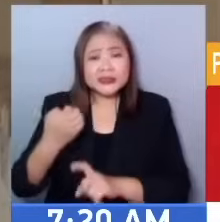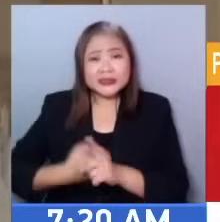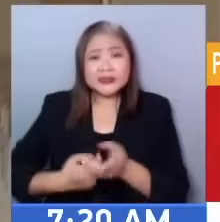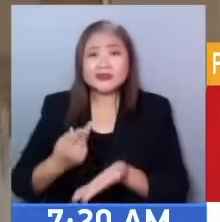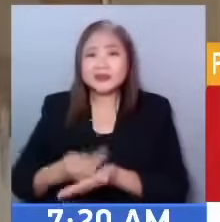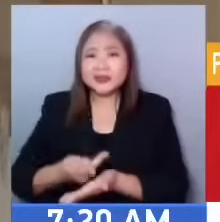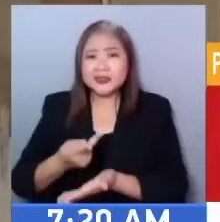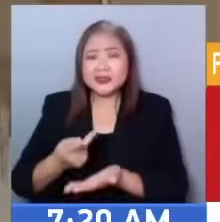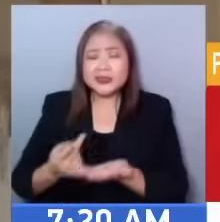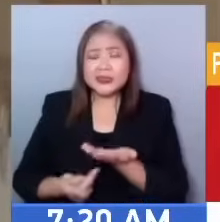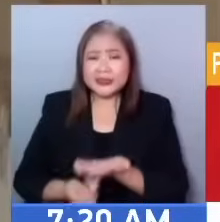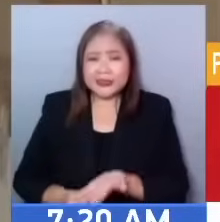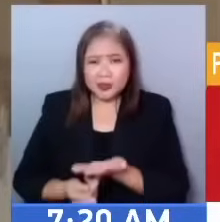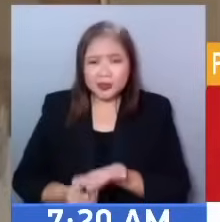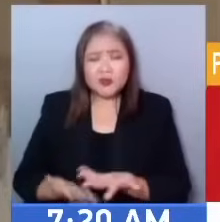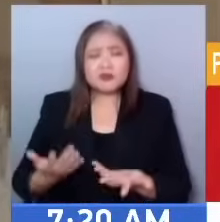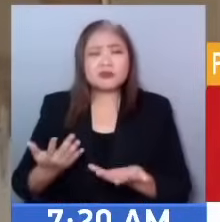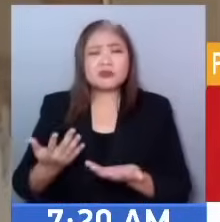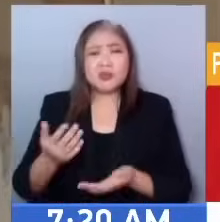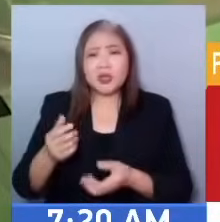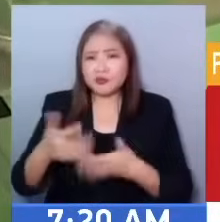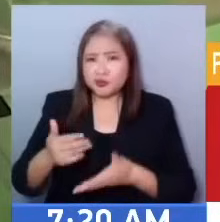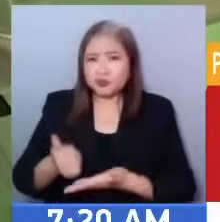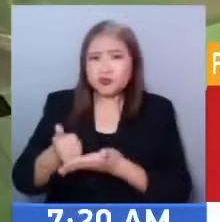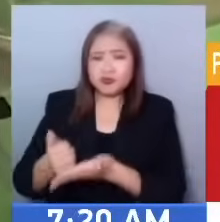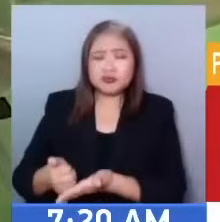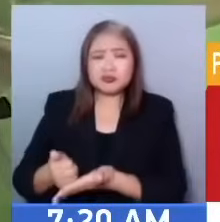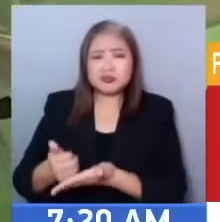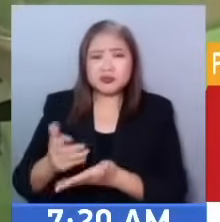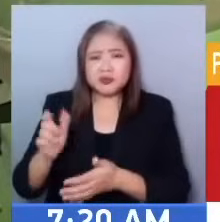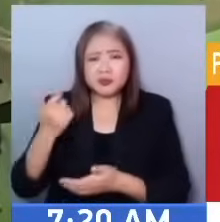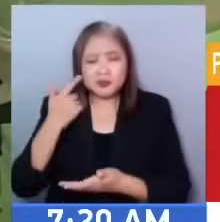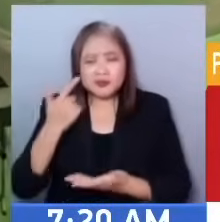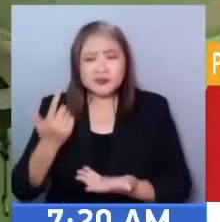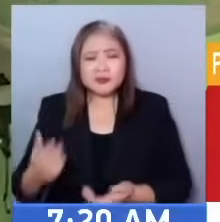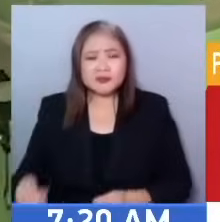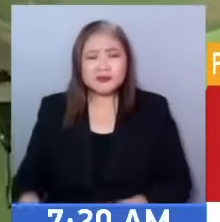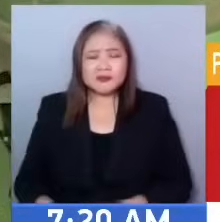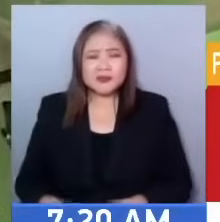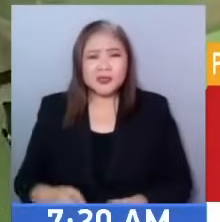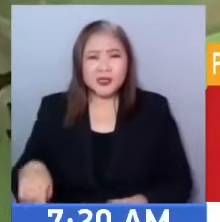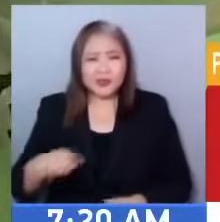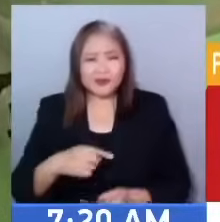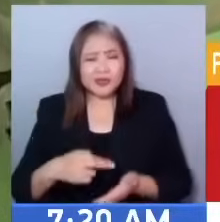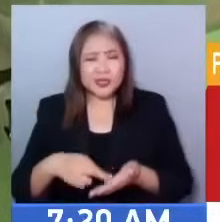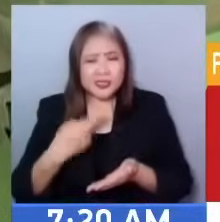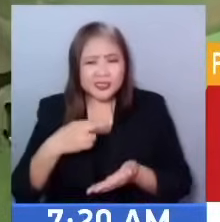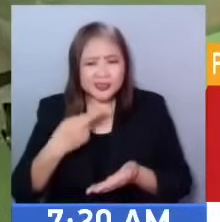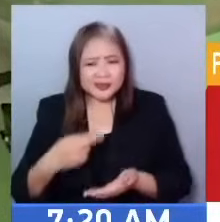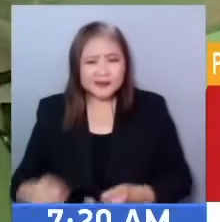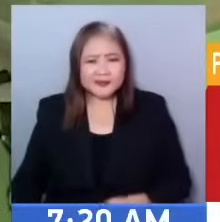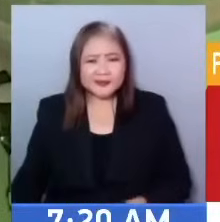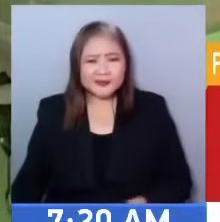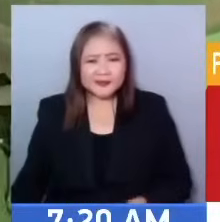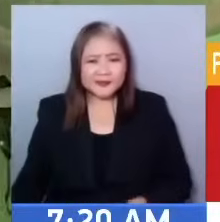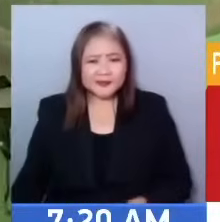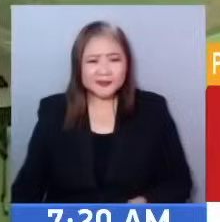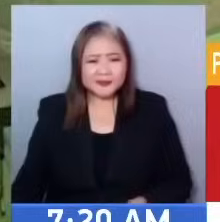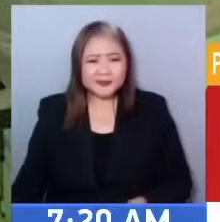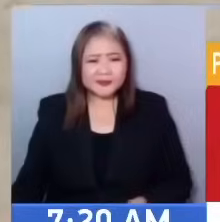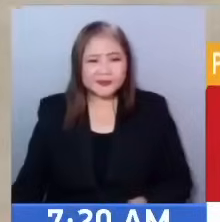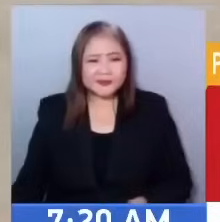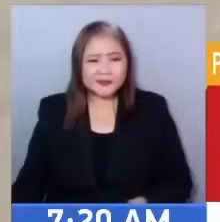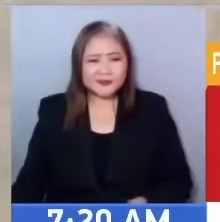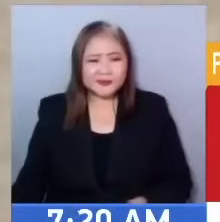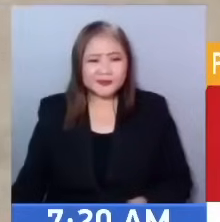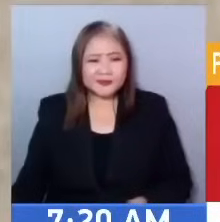matapos na matulungan ng gobyerno ng ating Rice Competitiveness Enhancement Fund ng